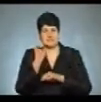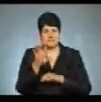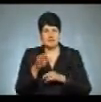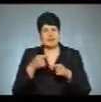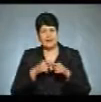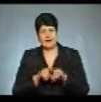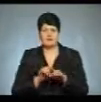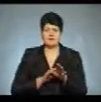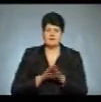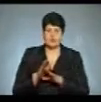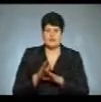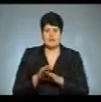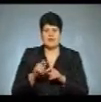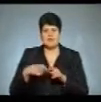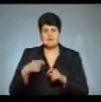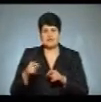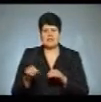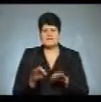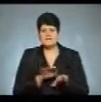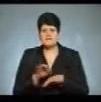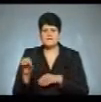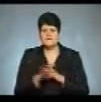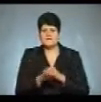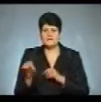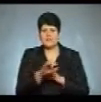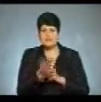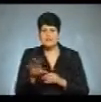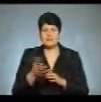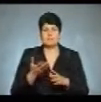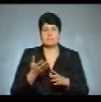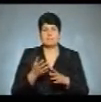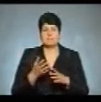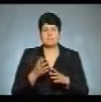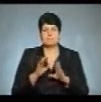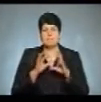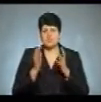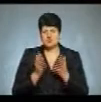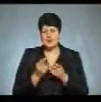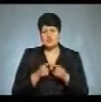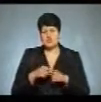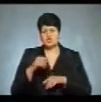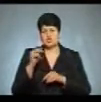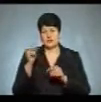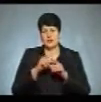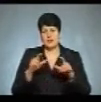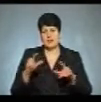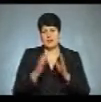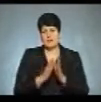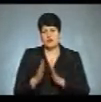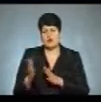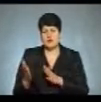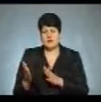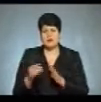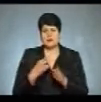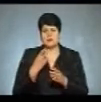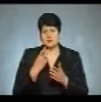виконання, естафети ведення м'яча. Це знову ж таки шкільна програма, яка передбачає ведення м'яча баскетбольного.